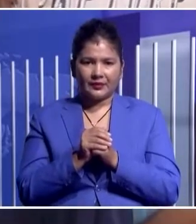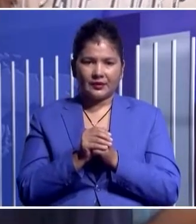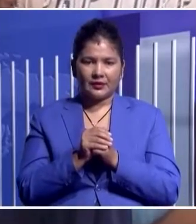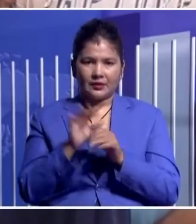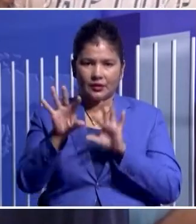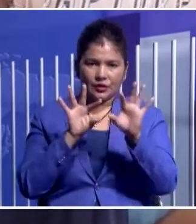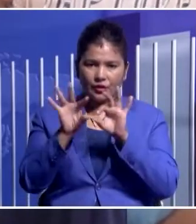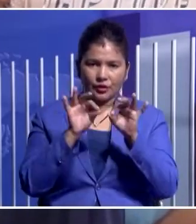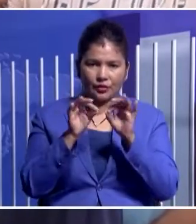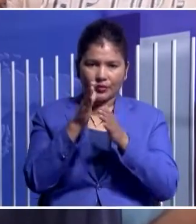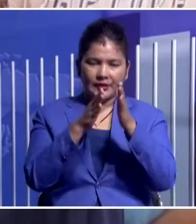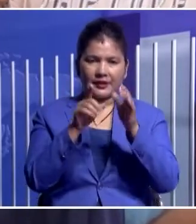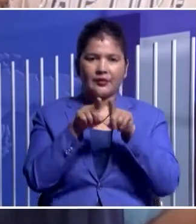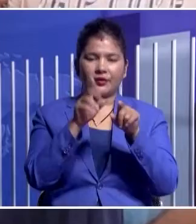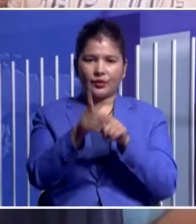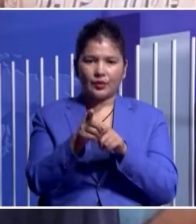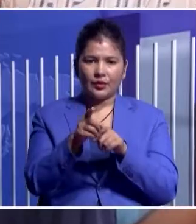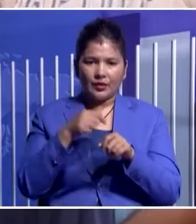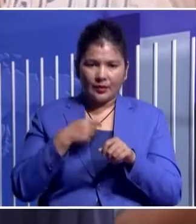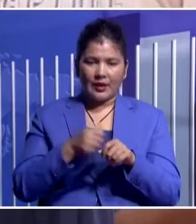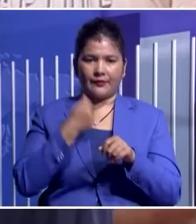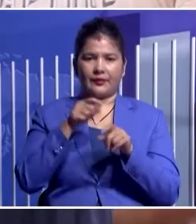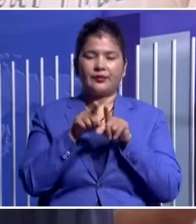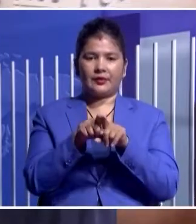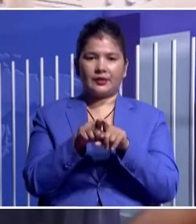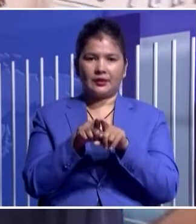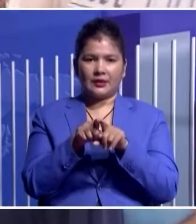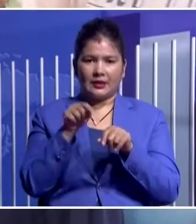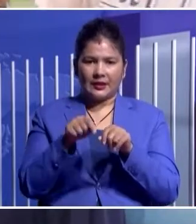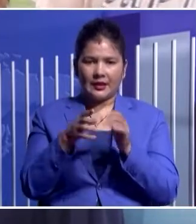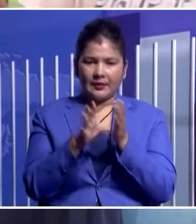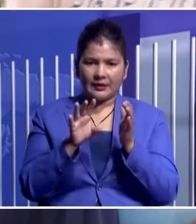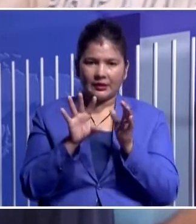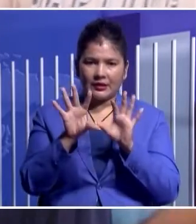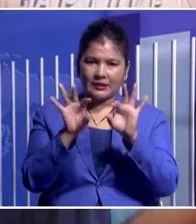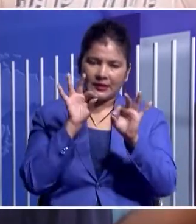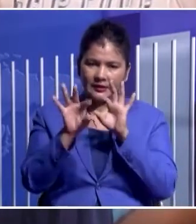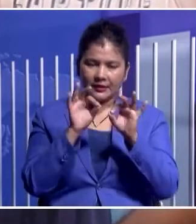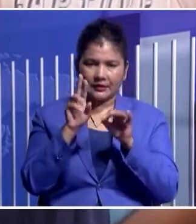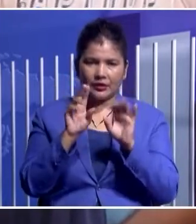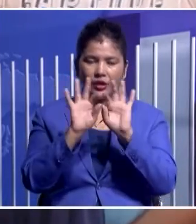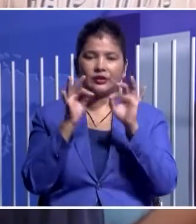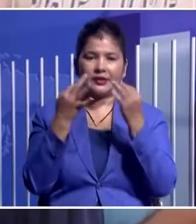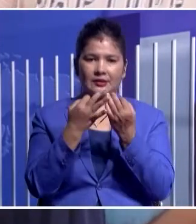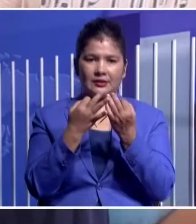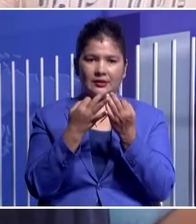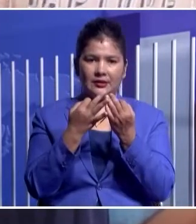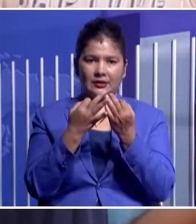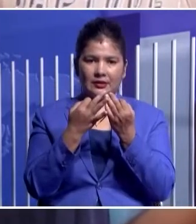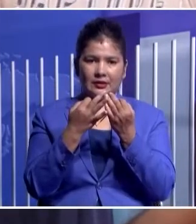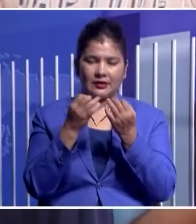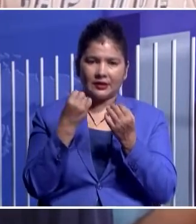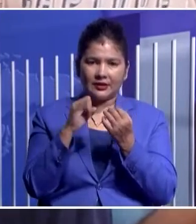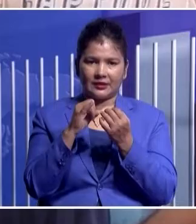छनौट प्रक्रिया पनि हो अनि म स्वयं पनि यहाँबाट सेलेक्ट भएर म अन्तर्राष्ट्रियदेखि लिएर